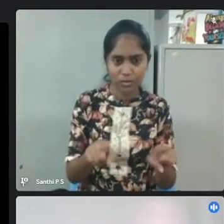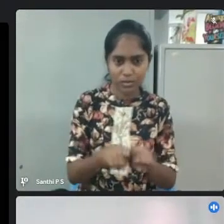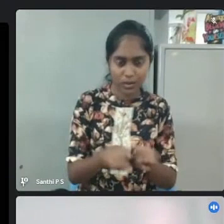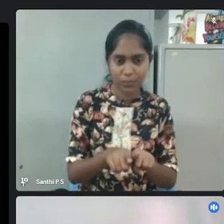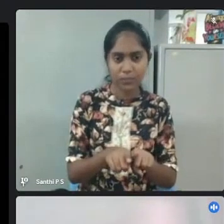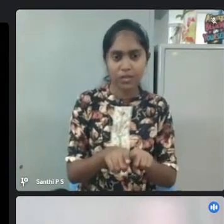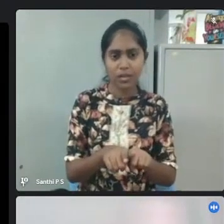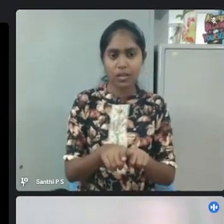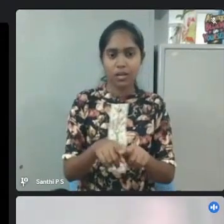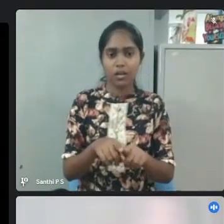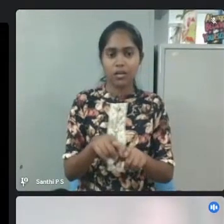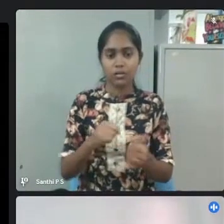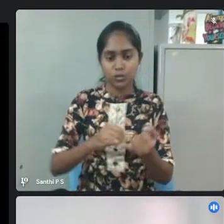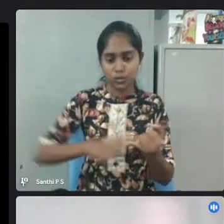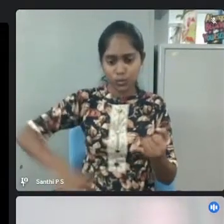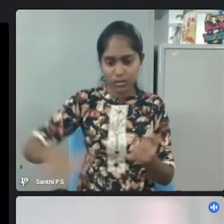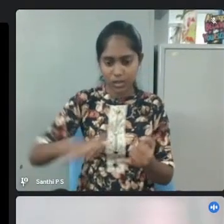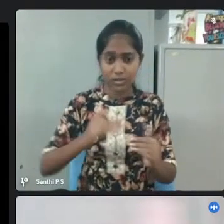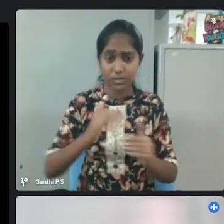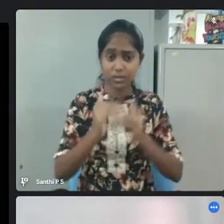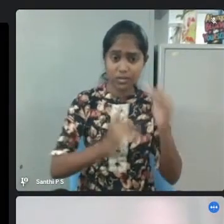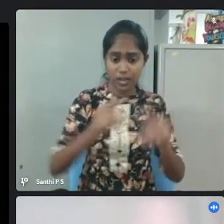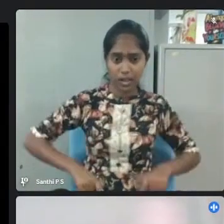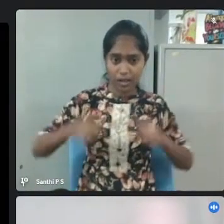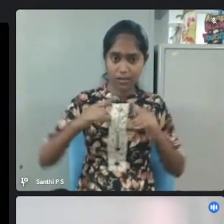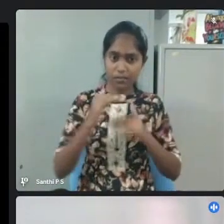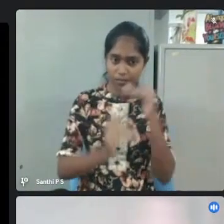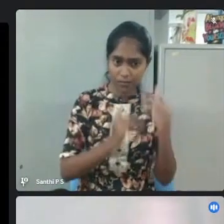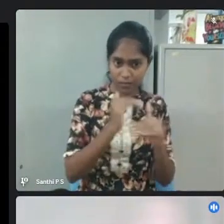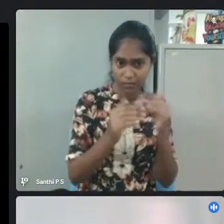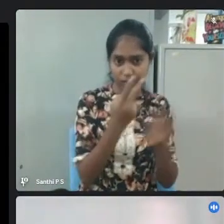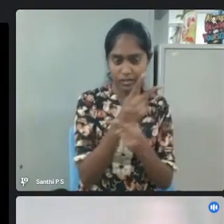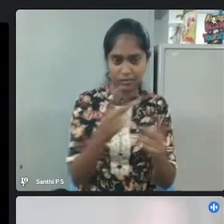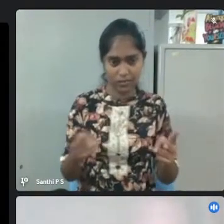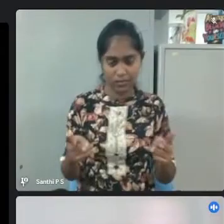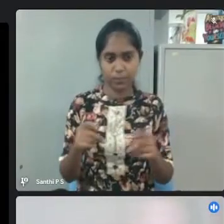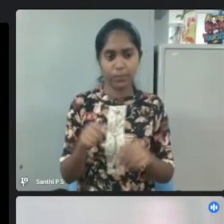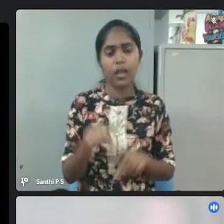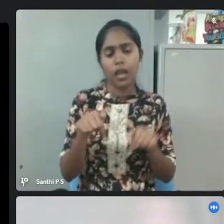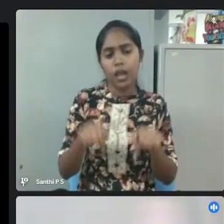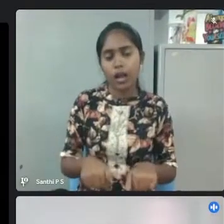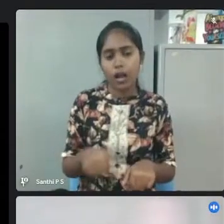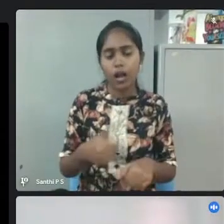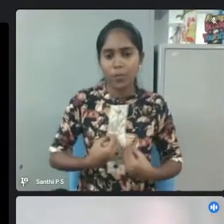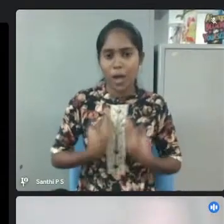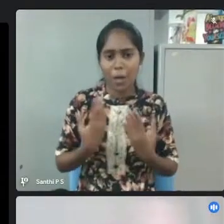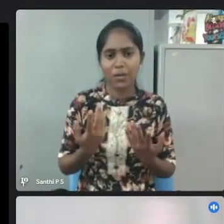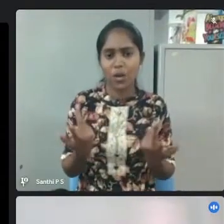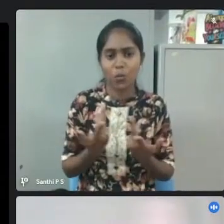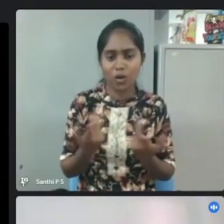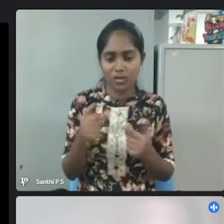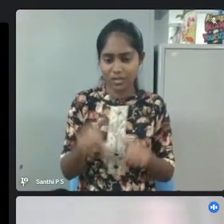കൂടുതൽ സാധ്യതയുണ്ട്. അതോടൊപ്പം മെച്ചപ്പെട്ട ജീവിത നിലവാരത്തിലേക്ക് പോകുന്നു. വളരെ സന്തോഷമുണ്ട് ഈ അവസരത്തിൽ പറയാനായിട്ട്. കാണുന്ന